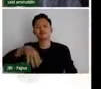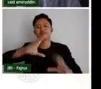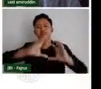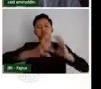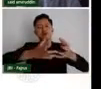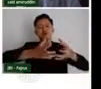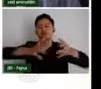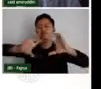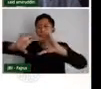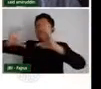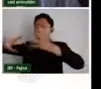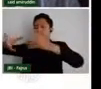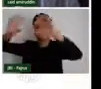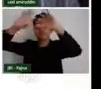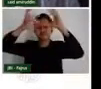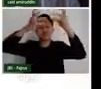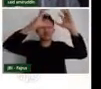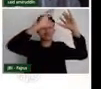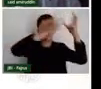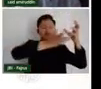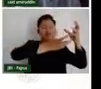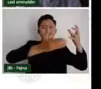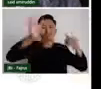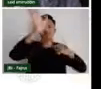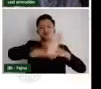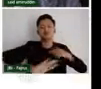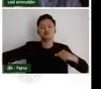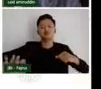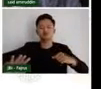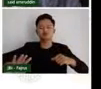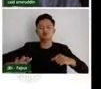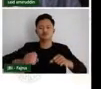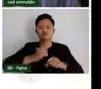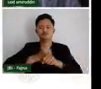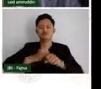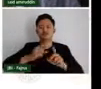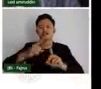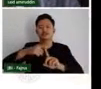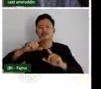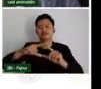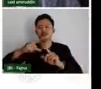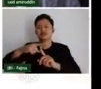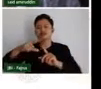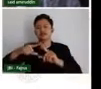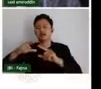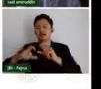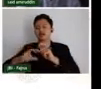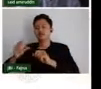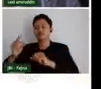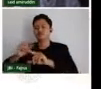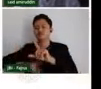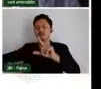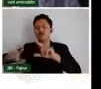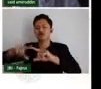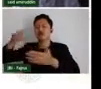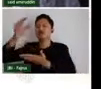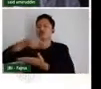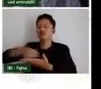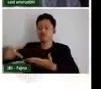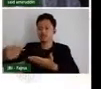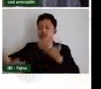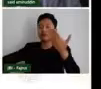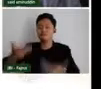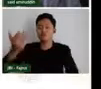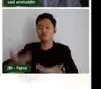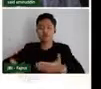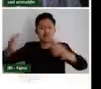kita menyuruh anak, silakan menuliskan planet-planet dalam tata surya secara berurutan. Menuliskan. Nah, siapa tahu di antara anak-anak tersebut, ada yang